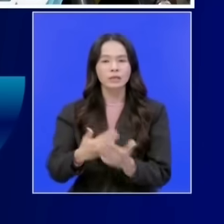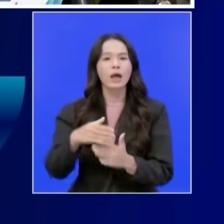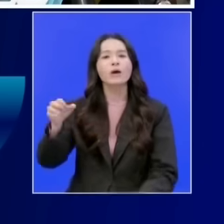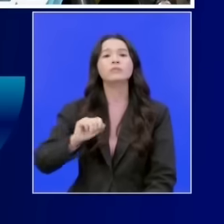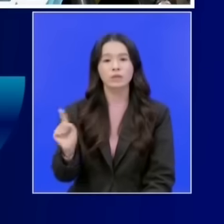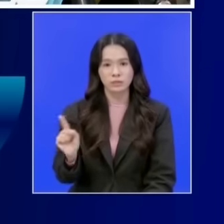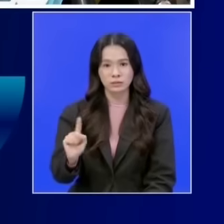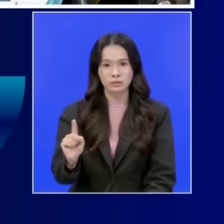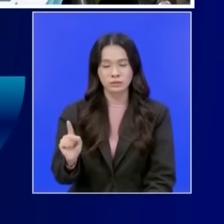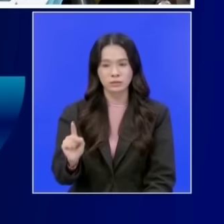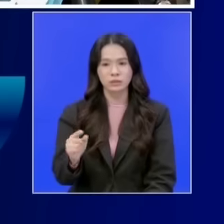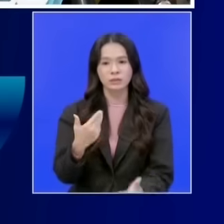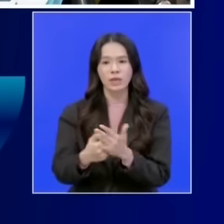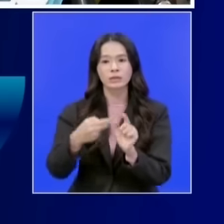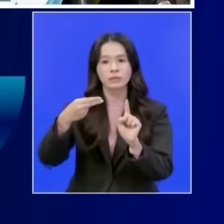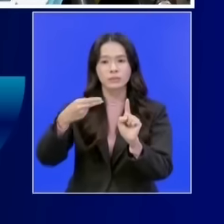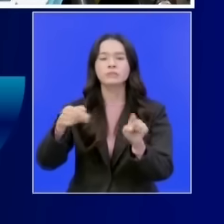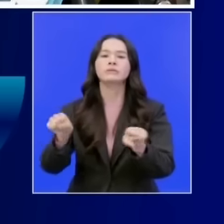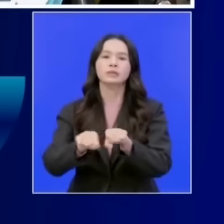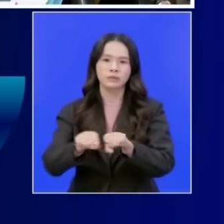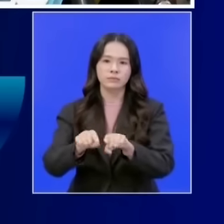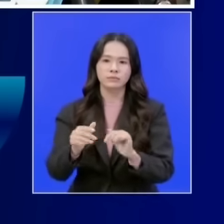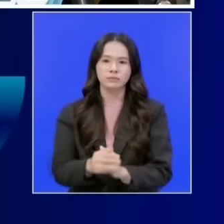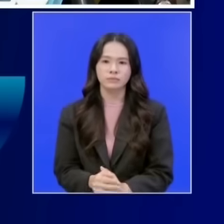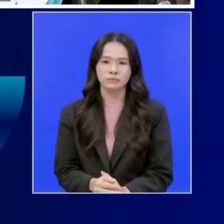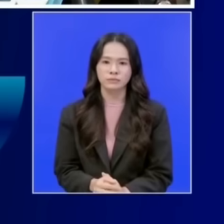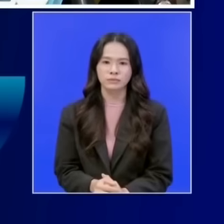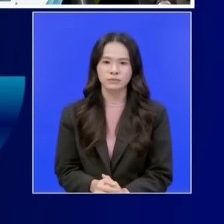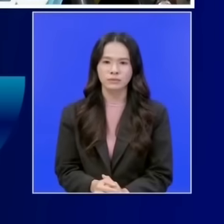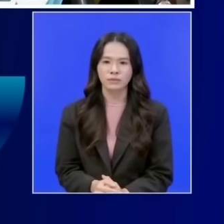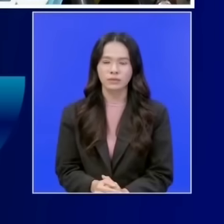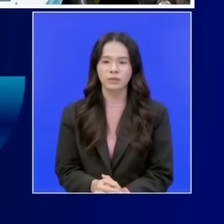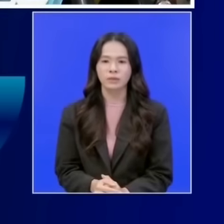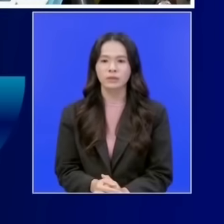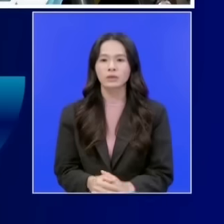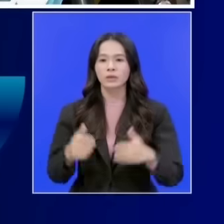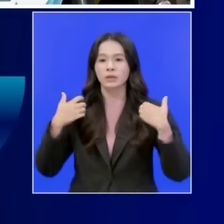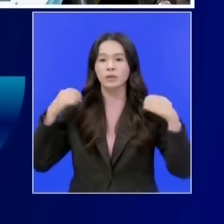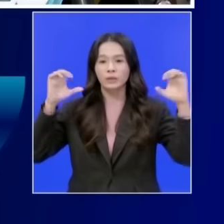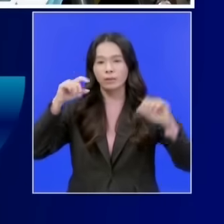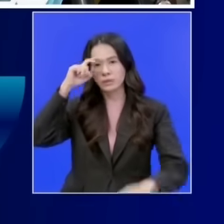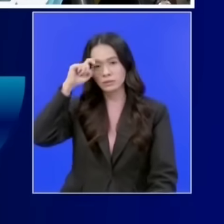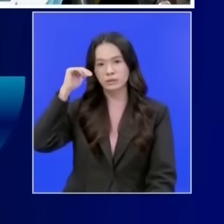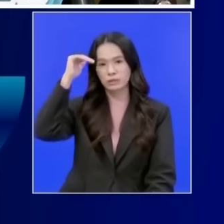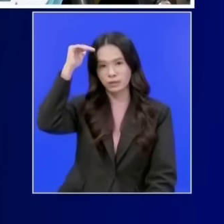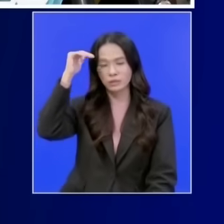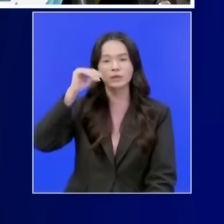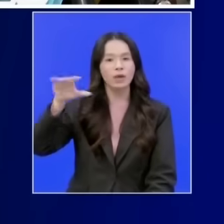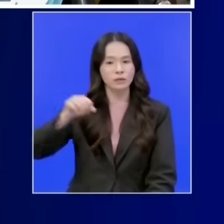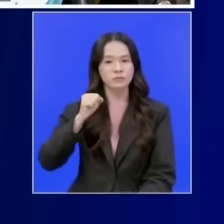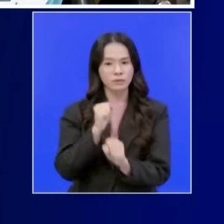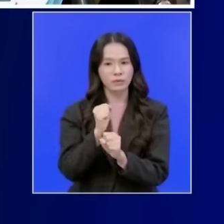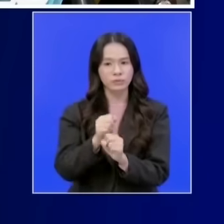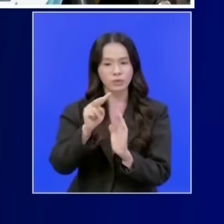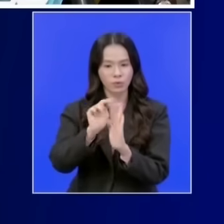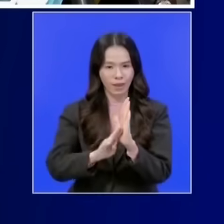ากไหนเงิน 10,000 บาทก็เหมือนกันครับเชื่อว่ารัฐบาลของท่านเศรษฐาทวีสินจะสามารถผลักดันนโย